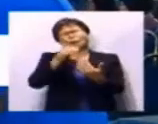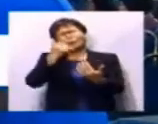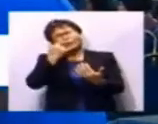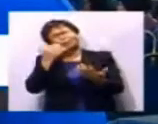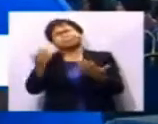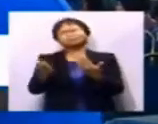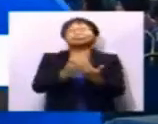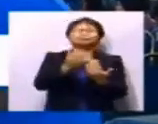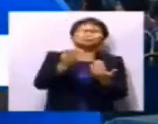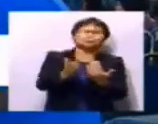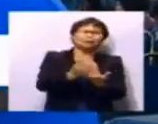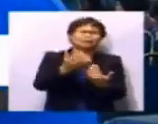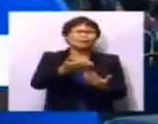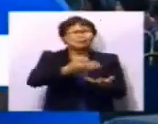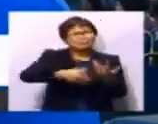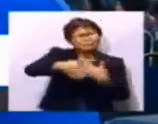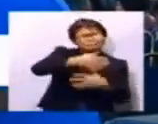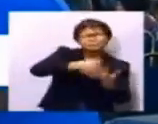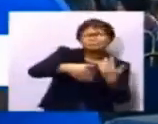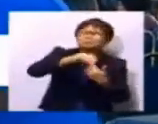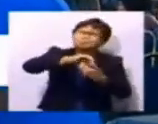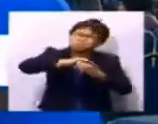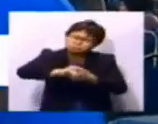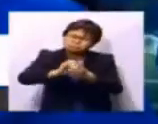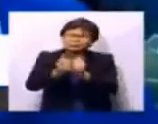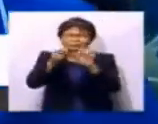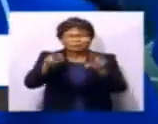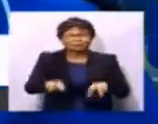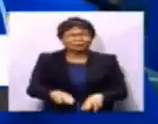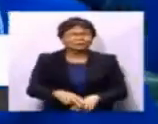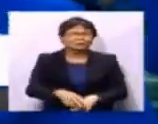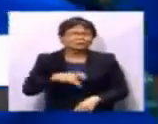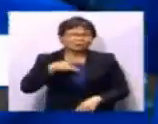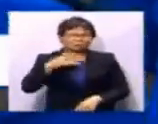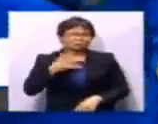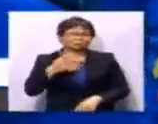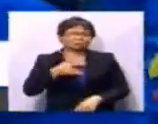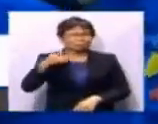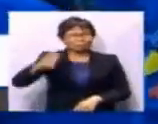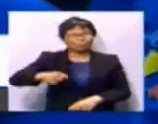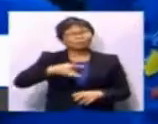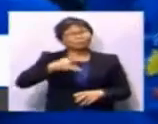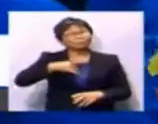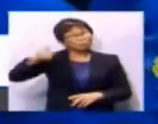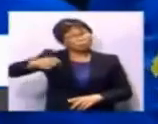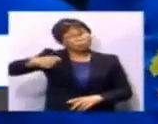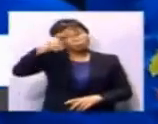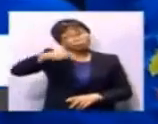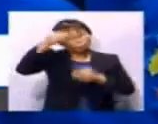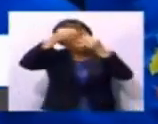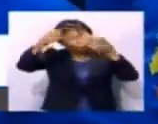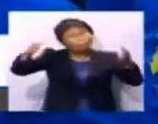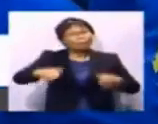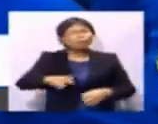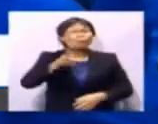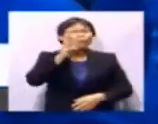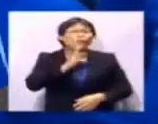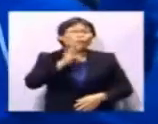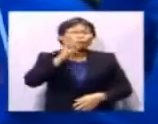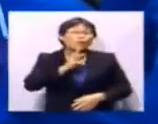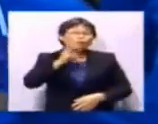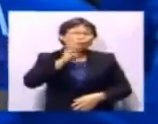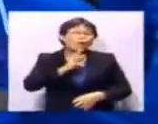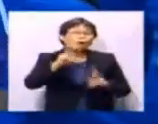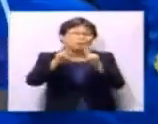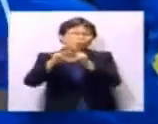di mesra rakyat daripada dia lah. Saya rasa memang sangat perlu sebab untuk makluman sebenarnya kaum wanita di kawasan